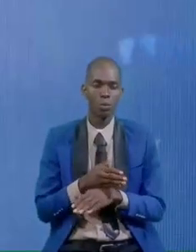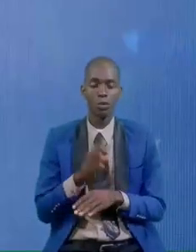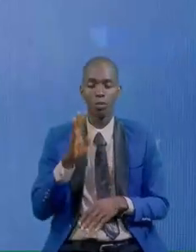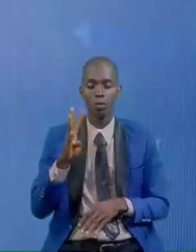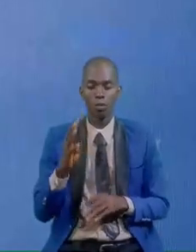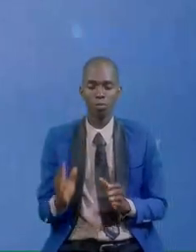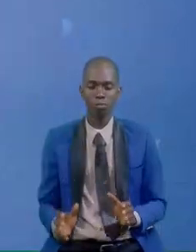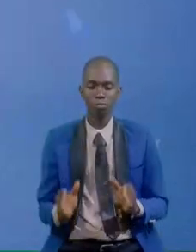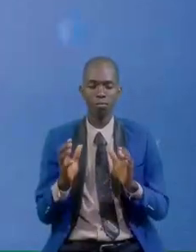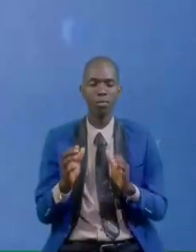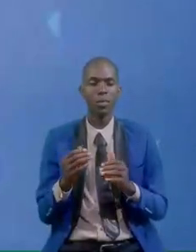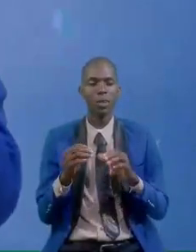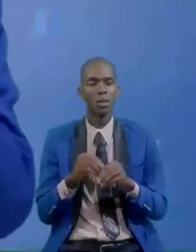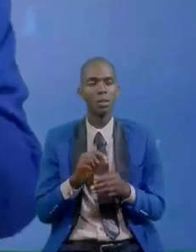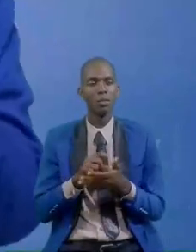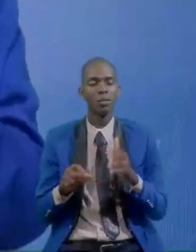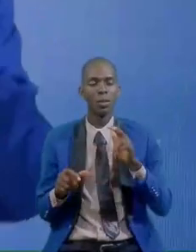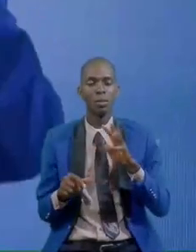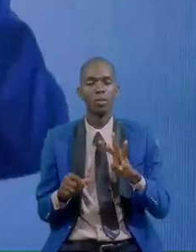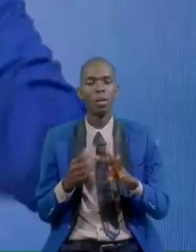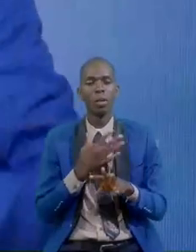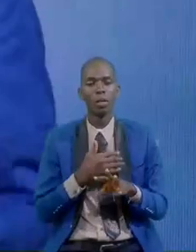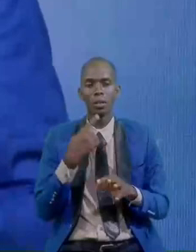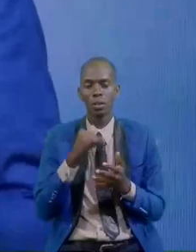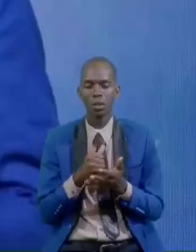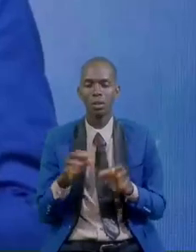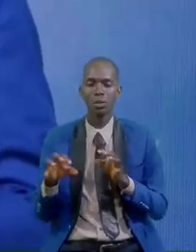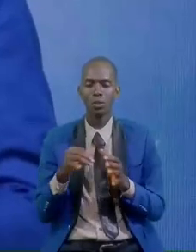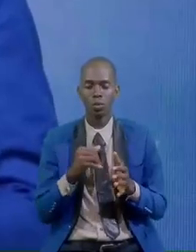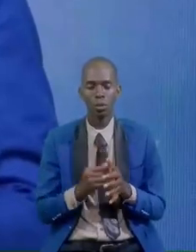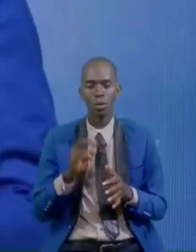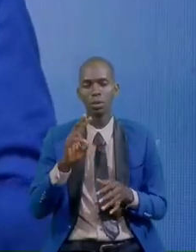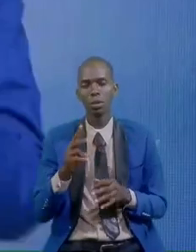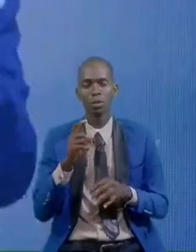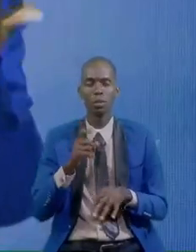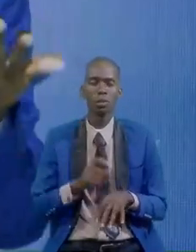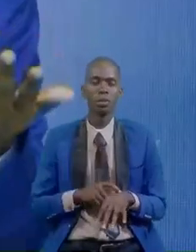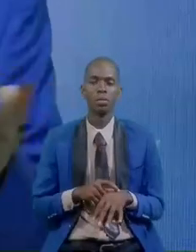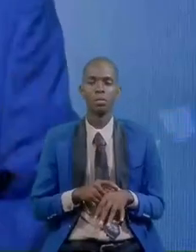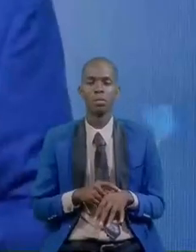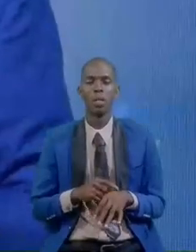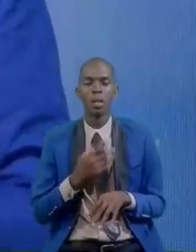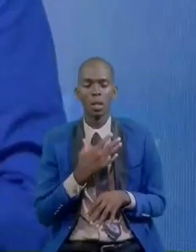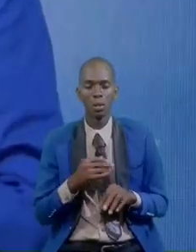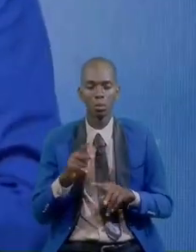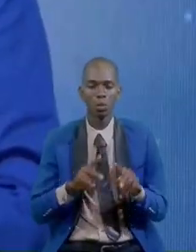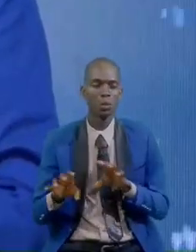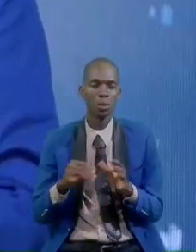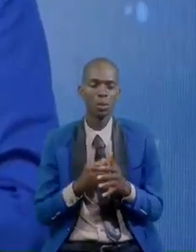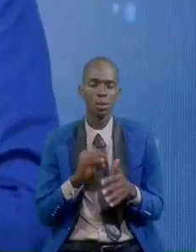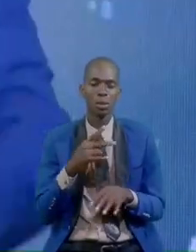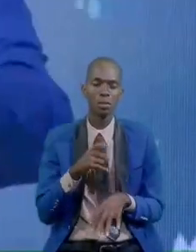Verset 34. Puis il dit, faites-le une seconde fois. Et il le fit une seconde